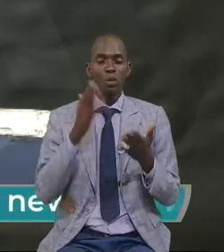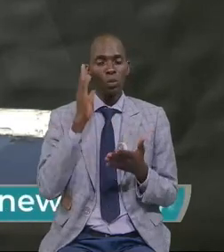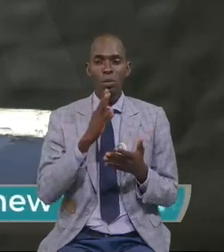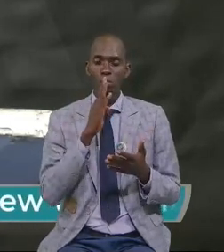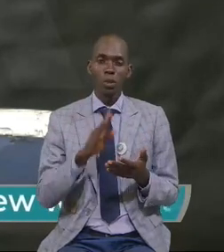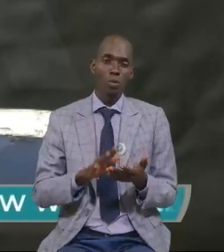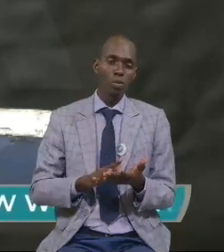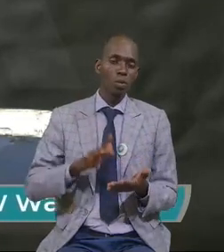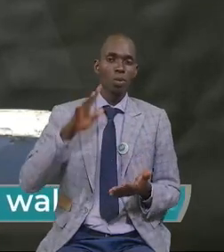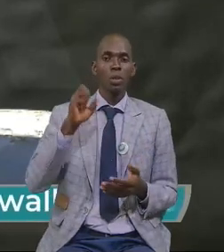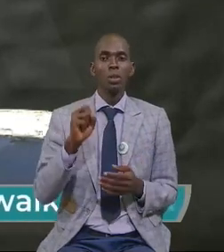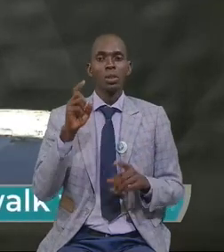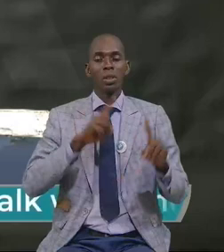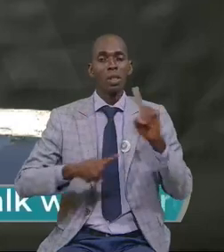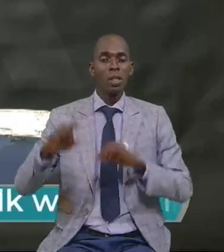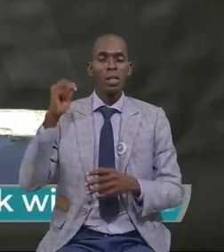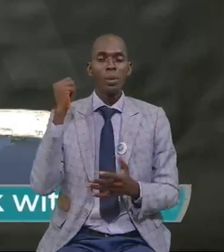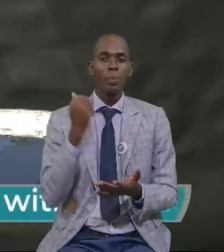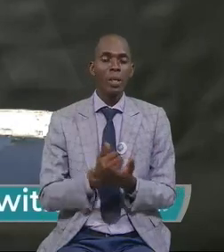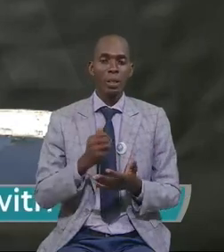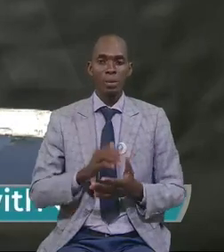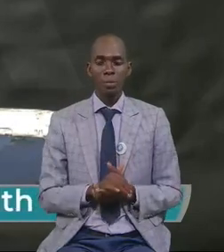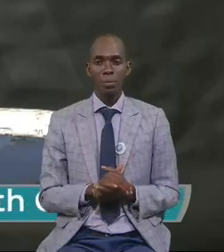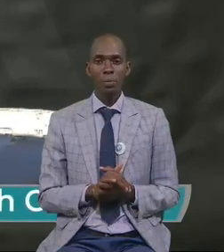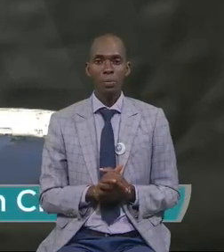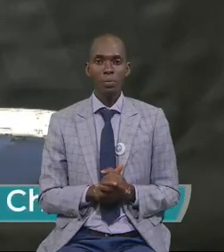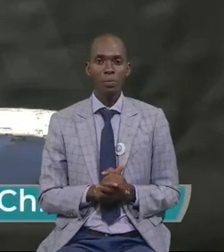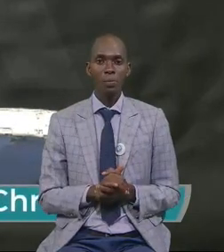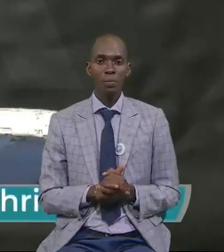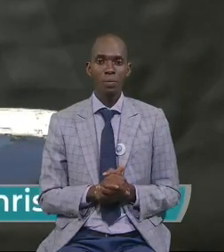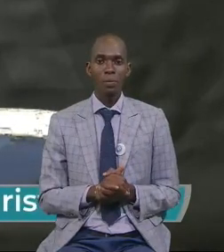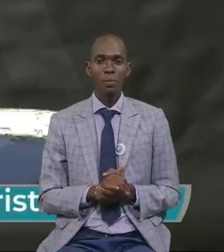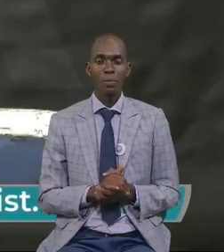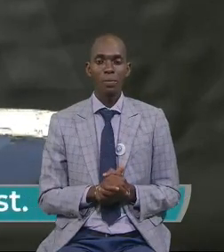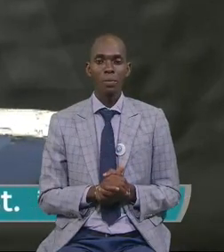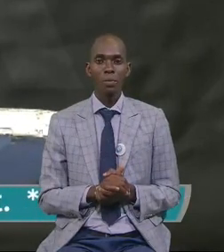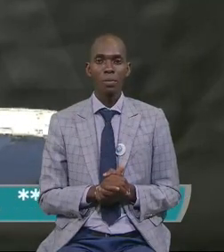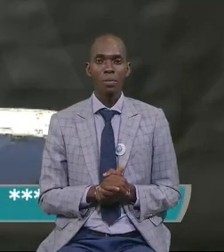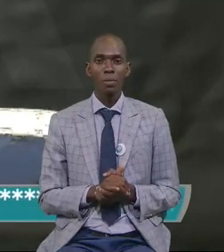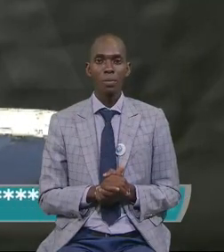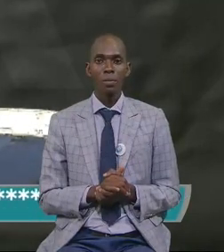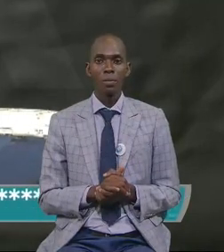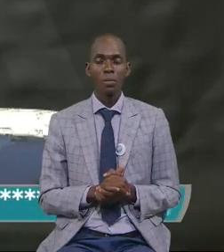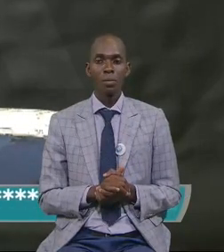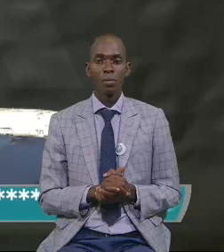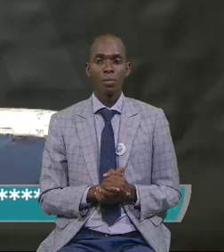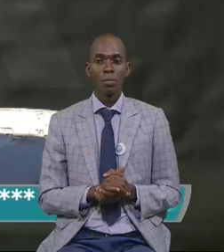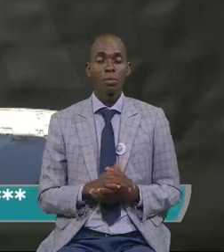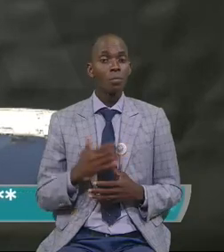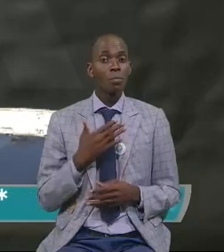7h45. Il sera glorieux à 6h45 GMT. Donnez-moi un bon amen.